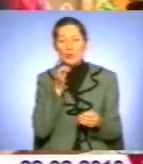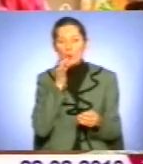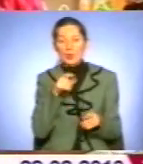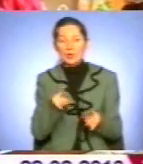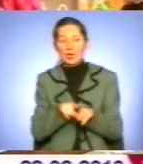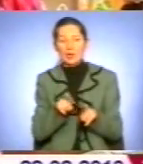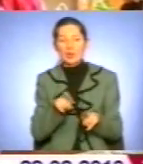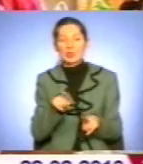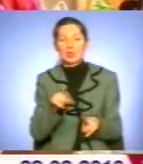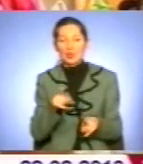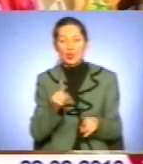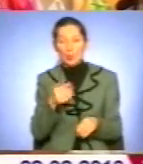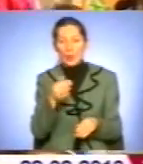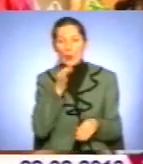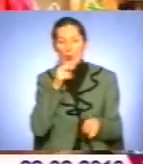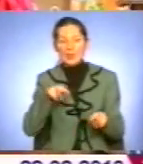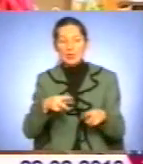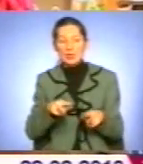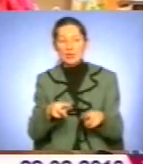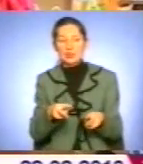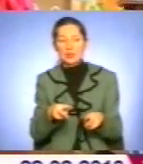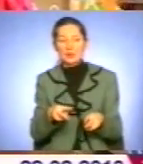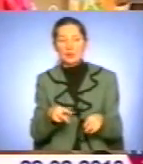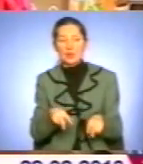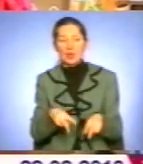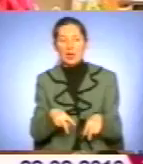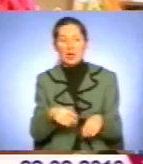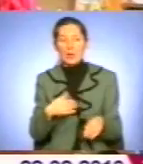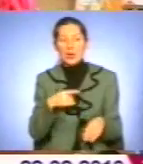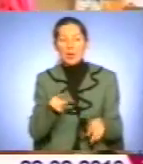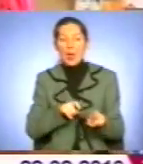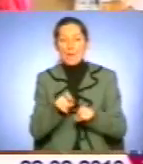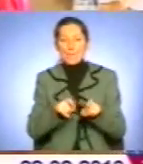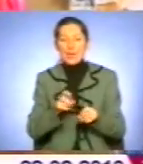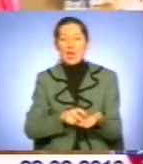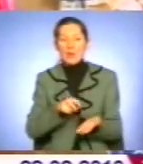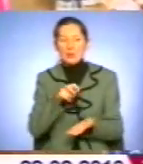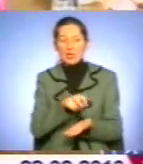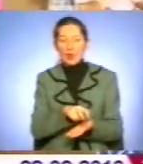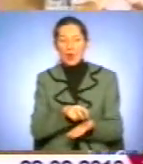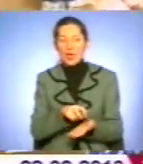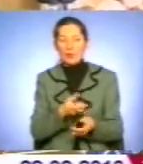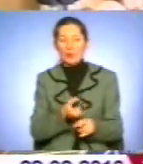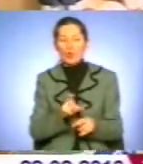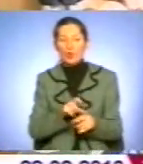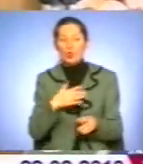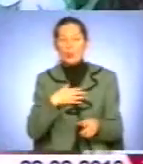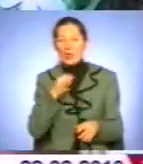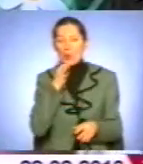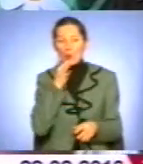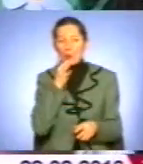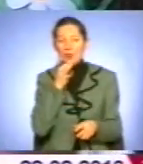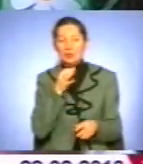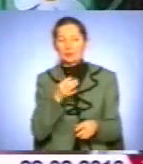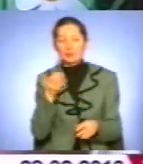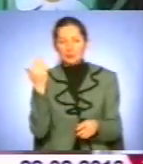чим тобі подобається хореографія і танці? Ми там бігаємо, стрибаємо, дуже мені подобається. Давно